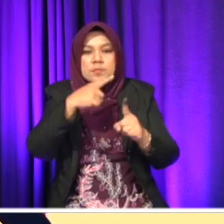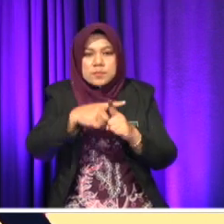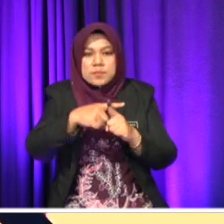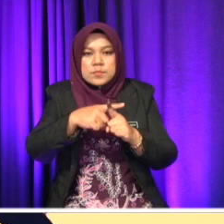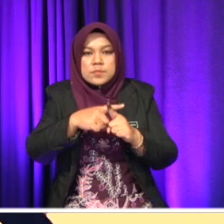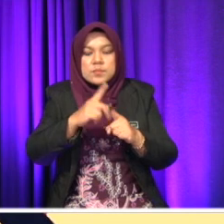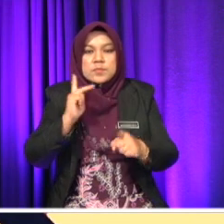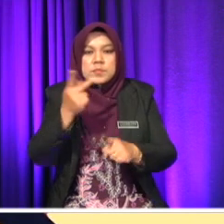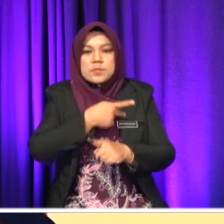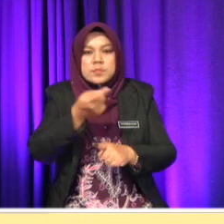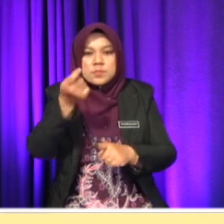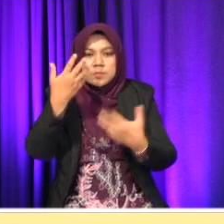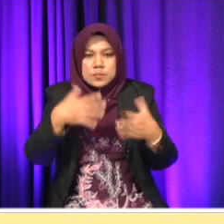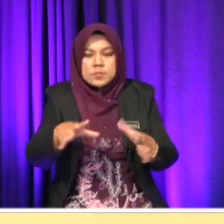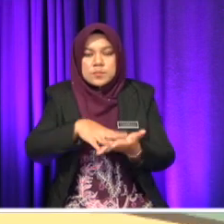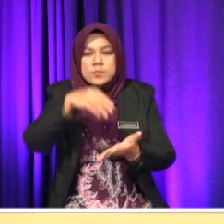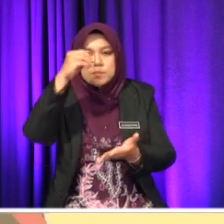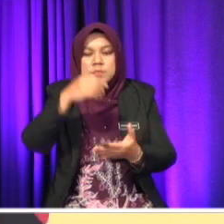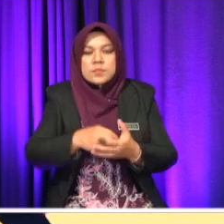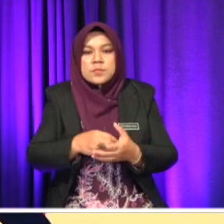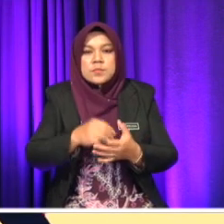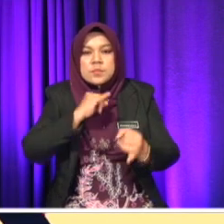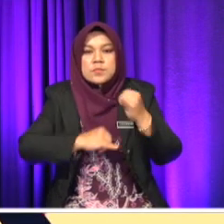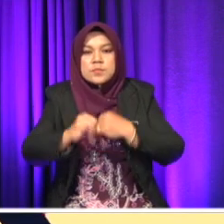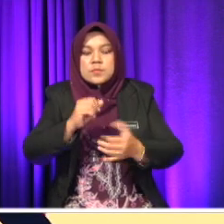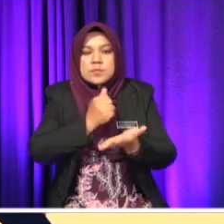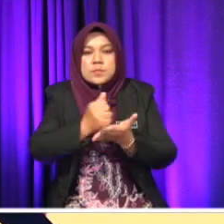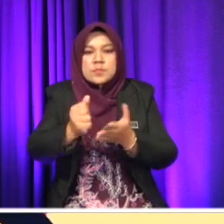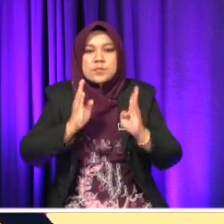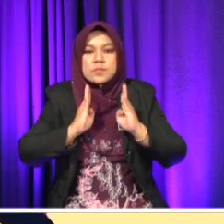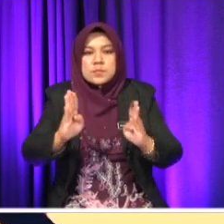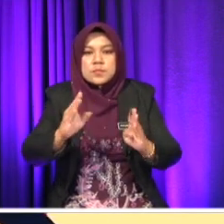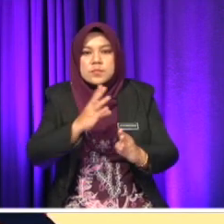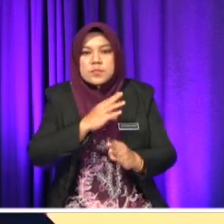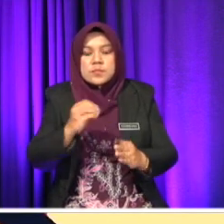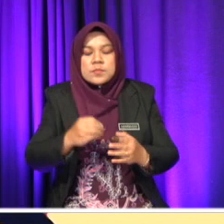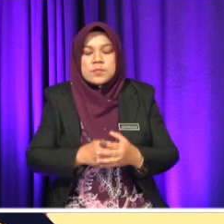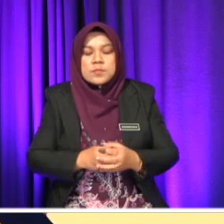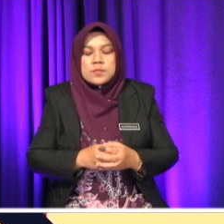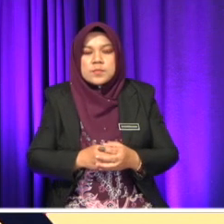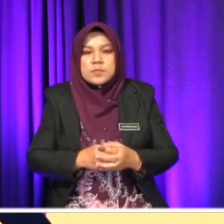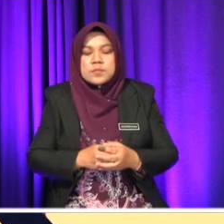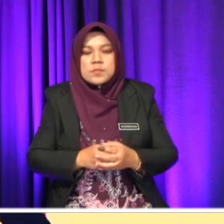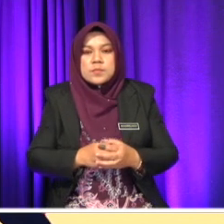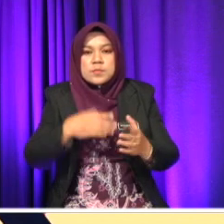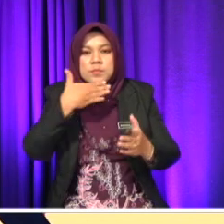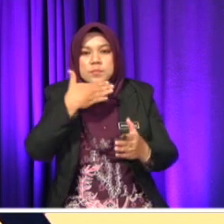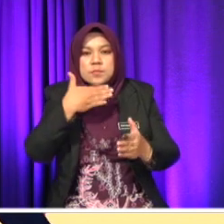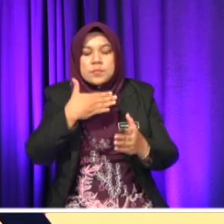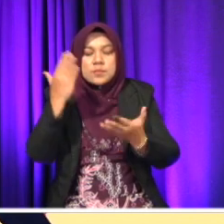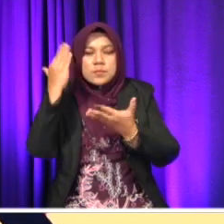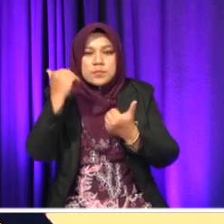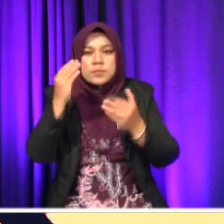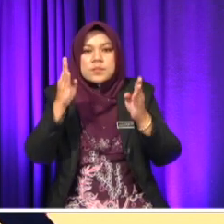yang telah kita pelajari tadi misalnya berintegrity amanah berani dan kritis sesungguhnya Pemuda Harapan Bangsa